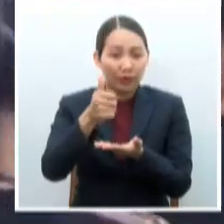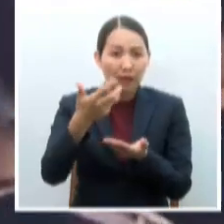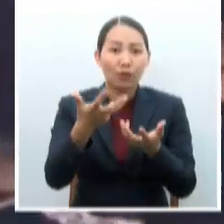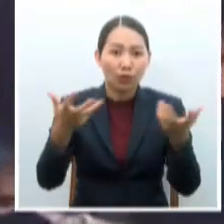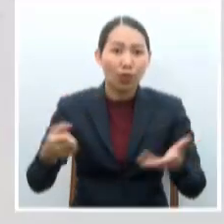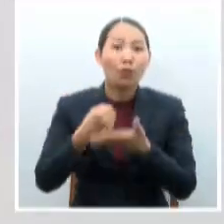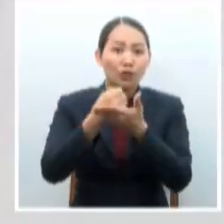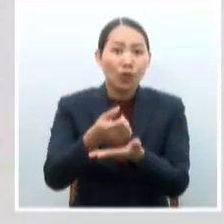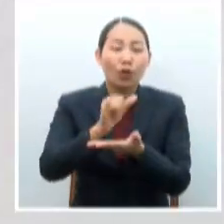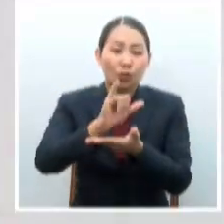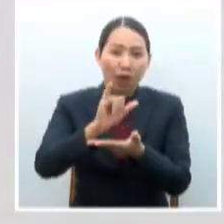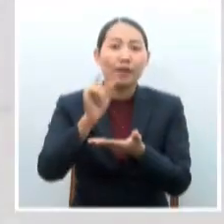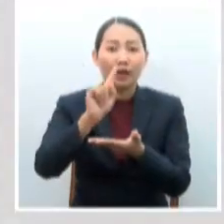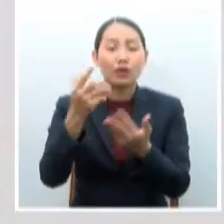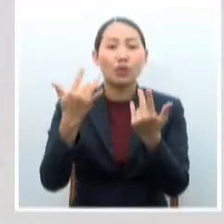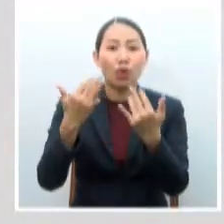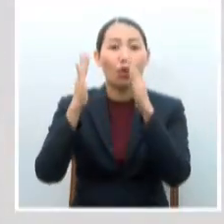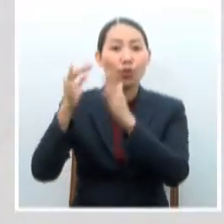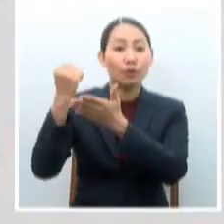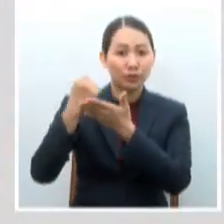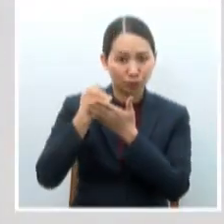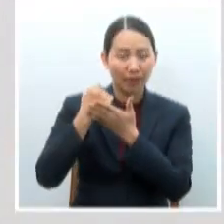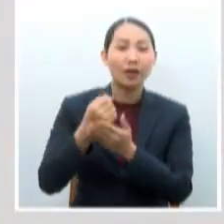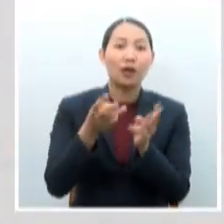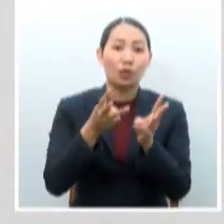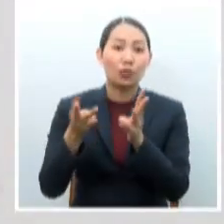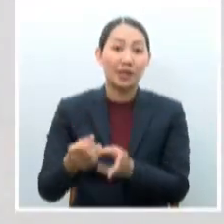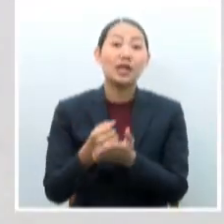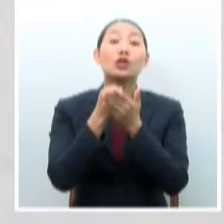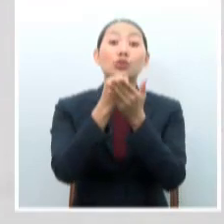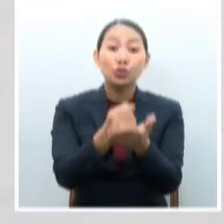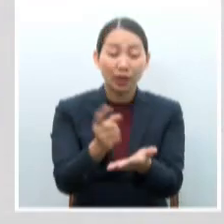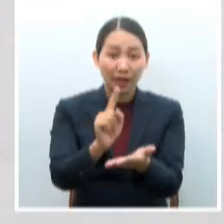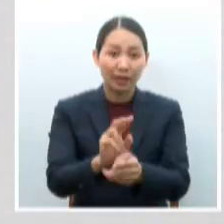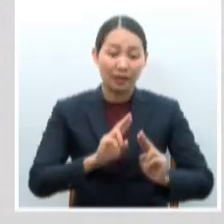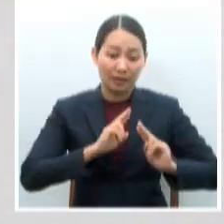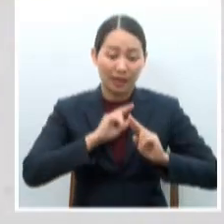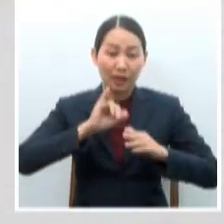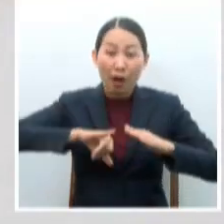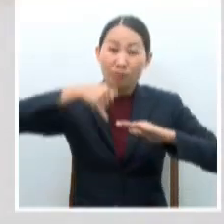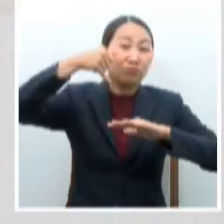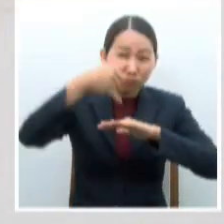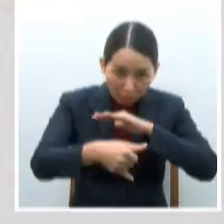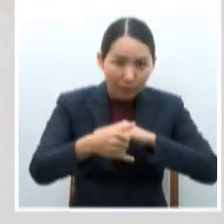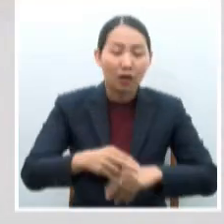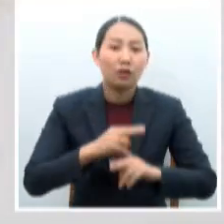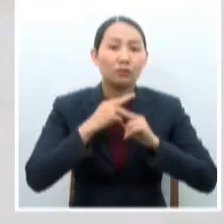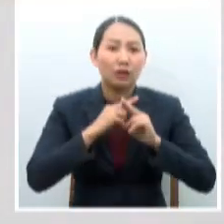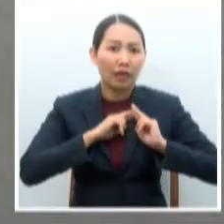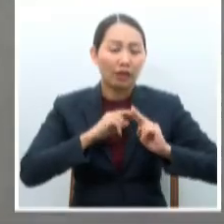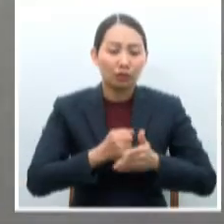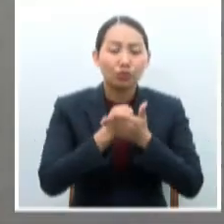รอคนมาช่วยสอนการช่วยให้ถูกวิธีไม่กระโดดลงไปช่วยแต่ให้ช่วยด้วยวิธีที่ปลอดภัย